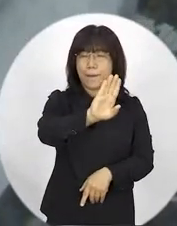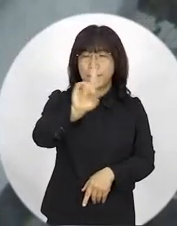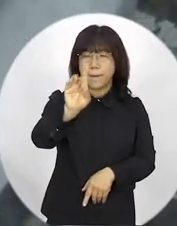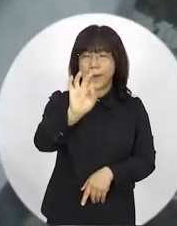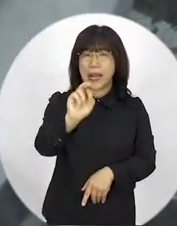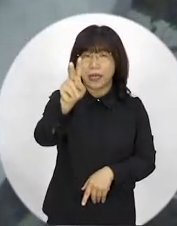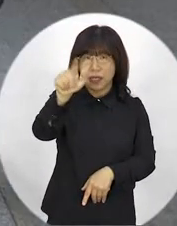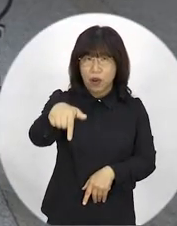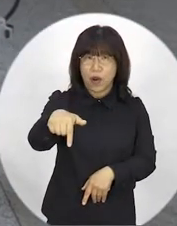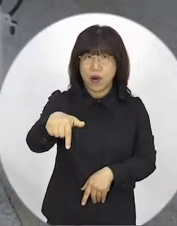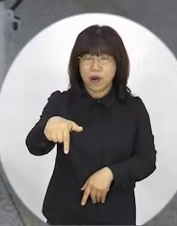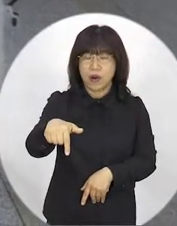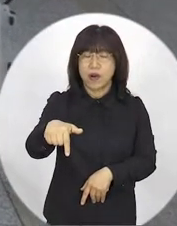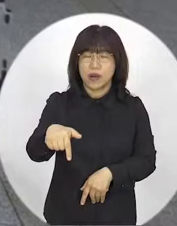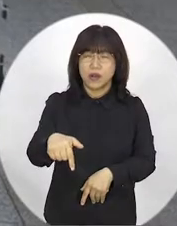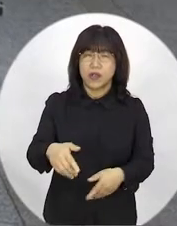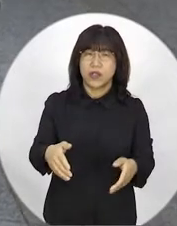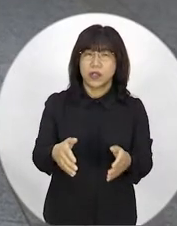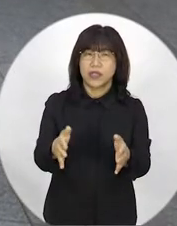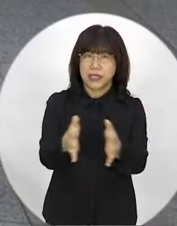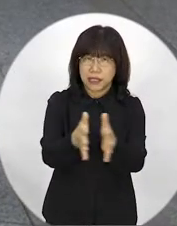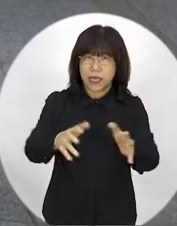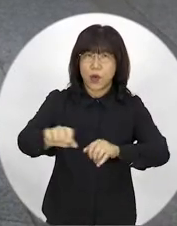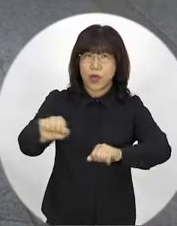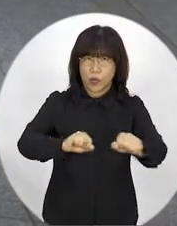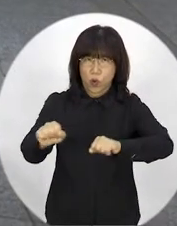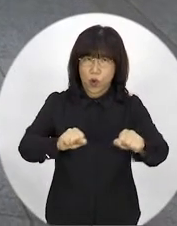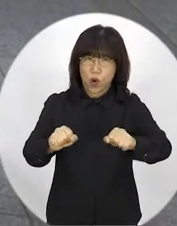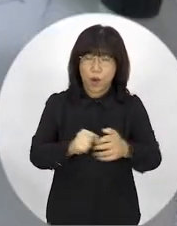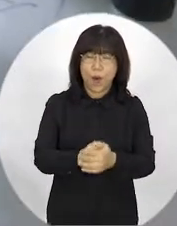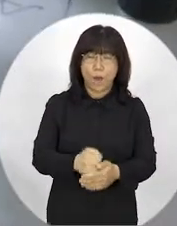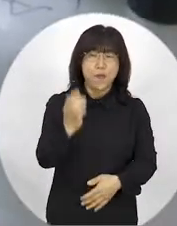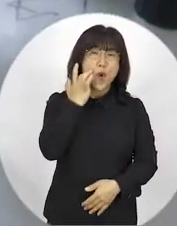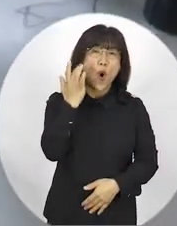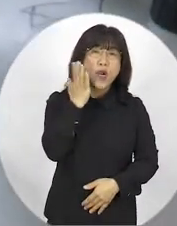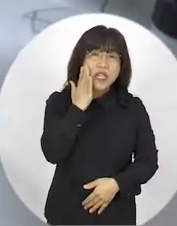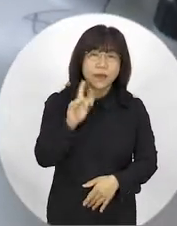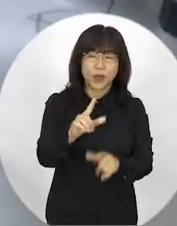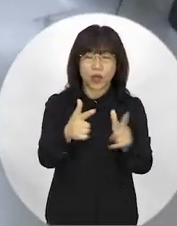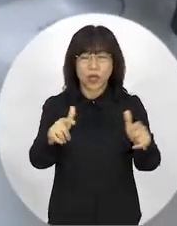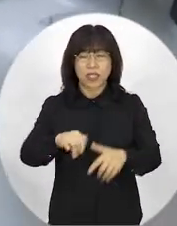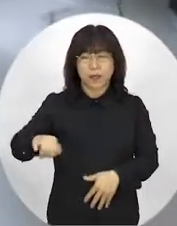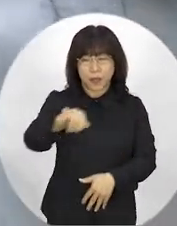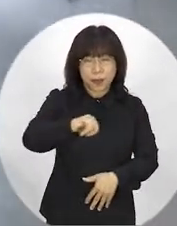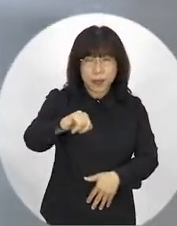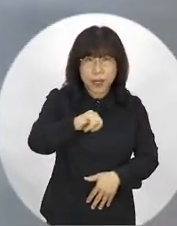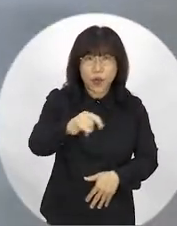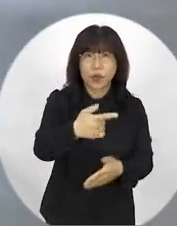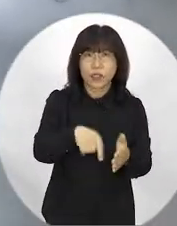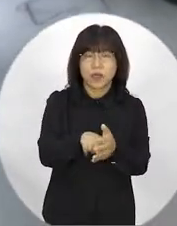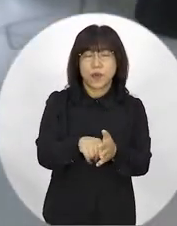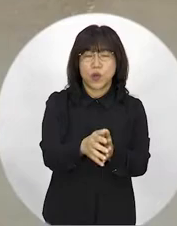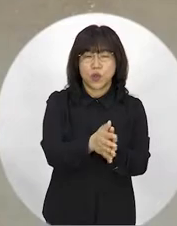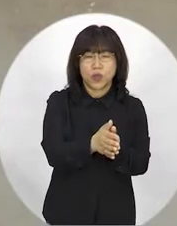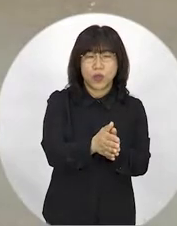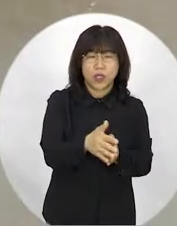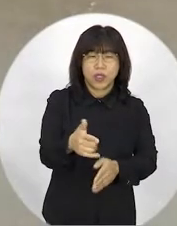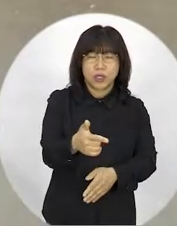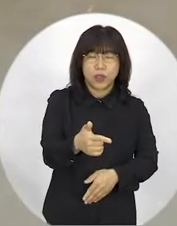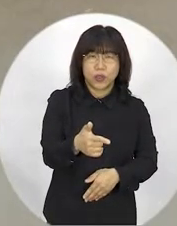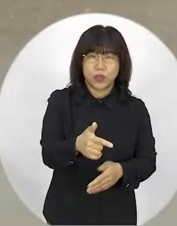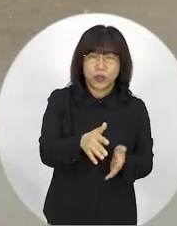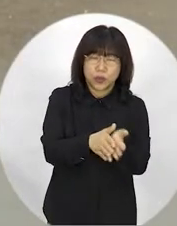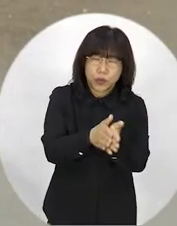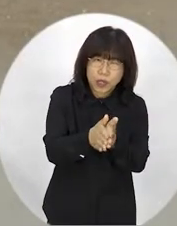활동에 나섭니다 또 군은 그 미니 직접 목이 된 해충 방역 에 참여할 수 있도록 방역 소독 장비 무료 되어